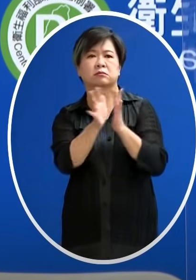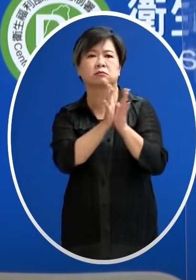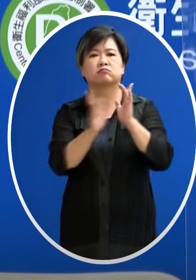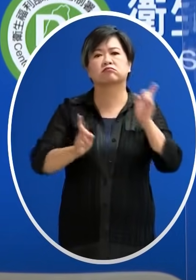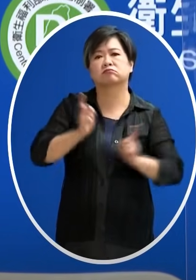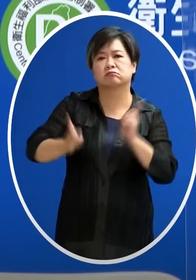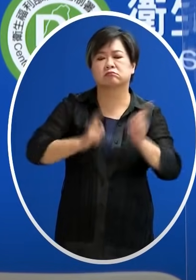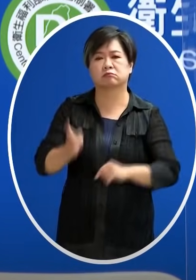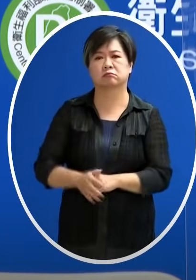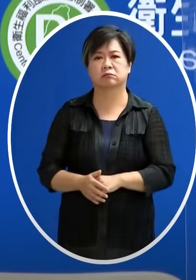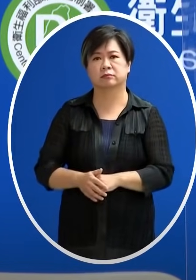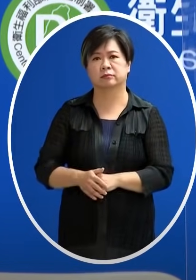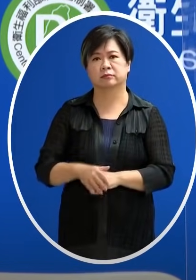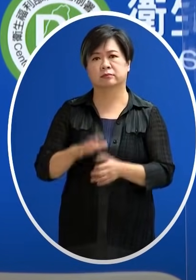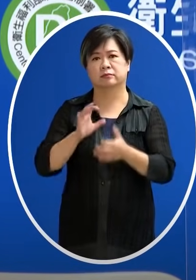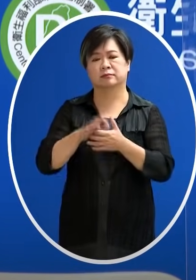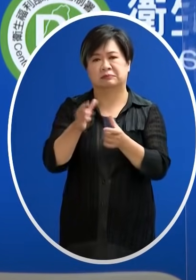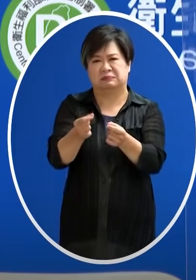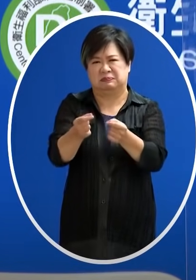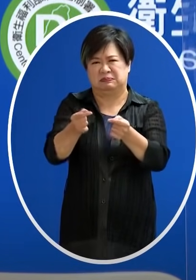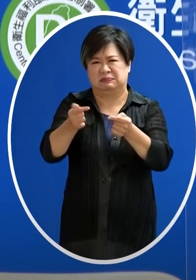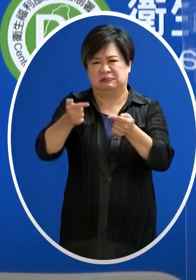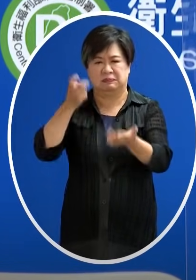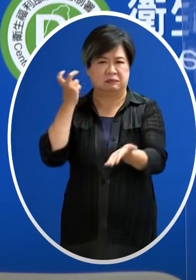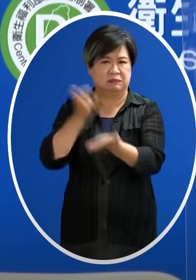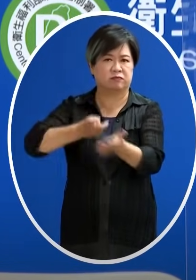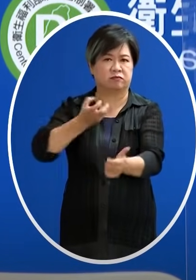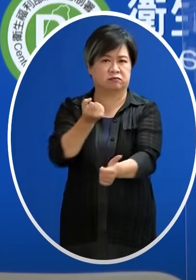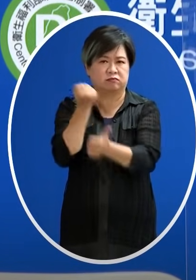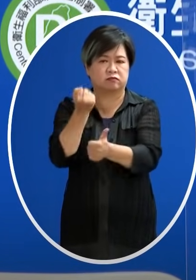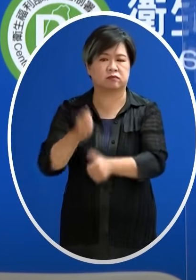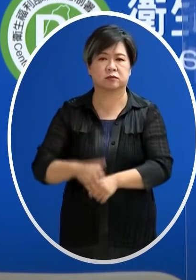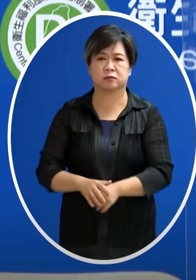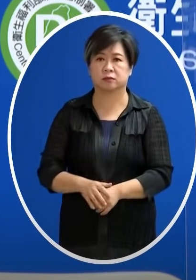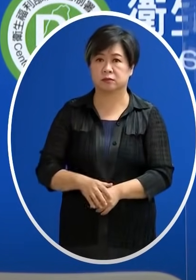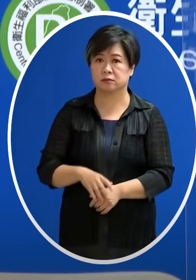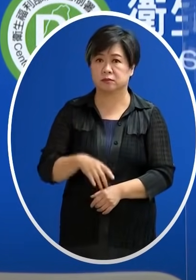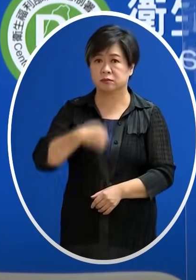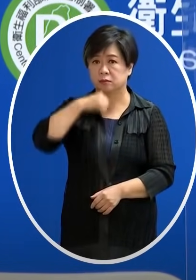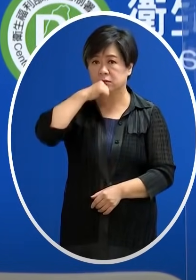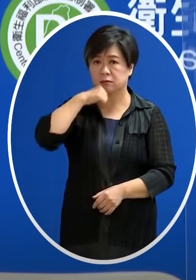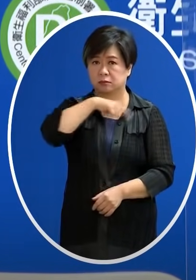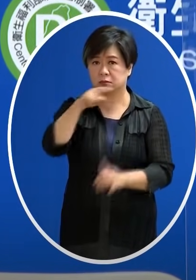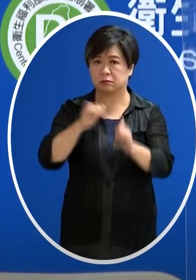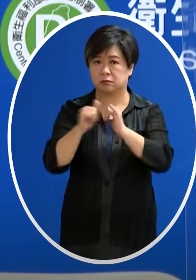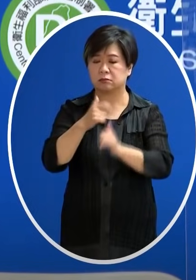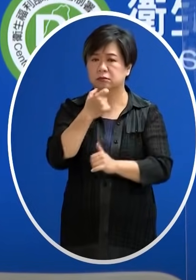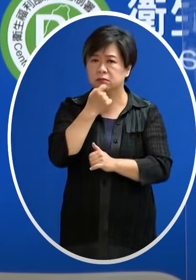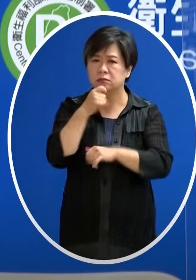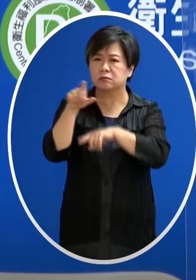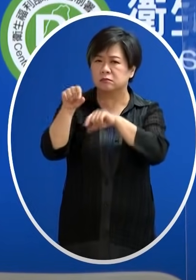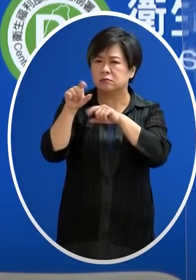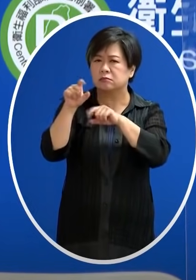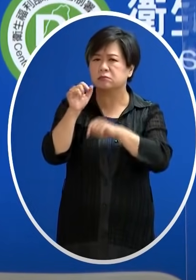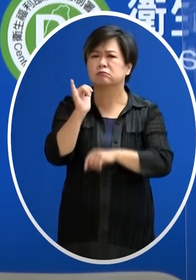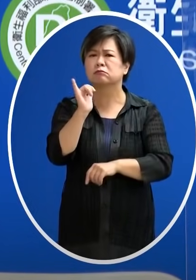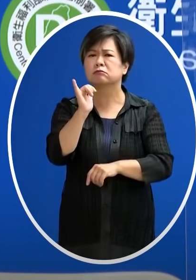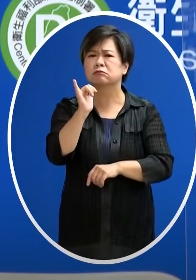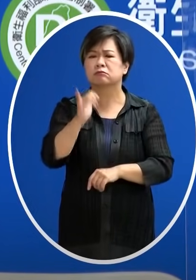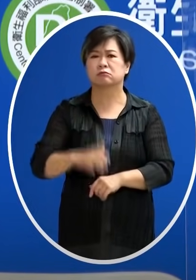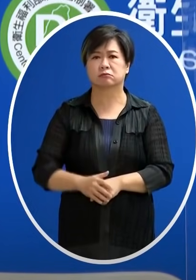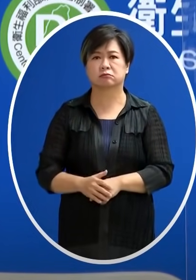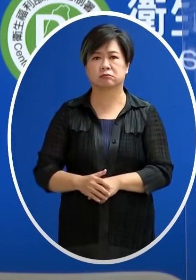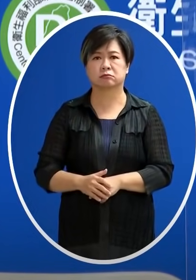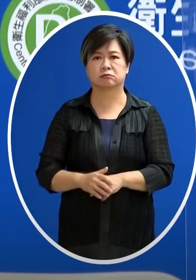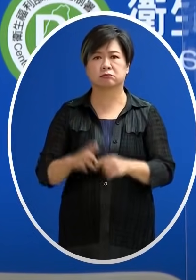他就只好一层一层的更严格。那台湾在这一方面，我们整个人民愿意配合的算是好的，好，在人